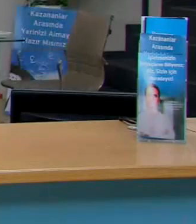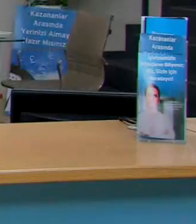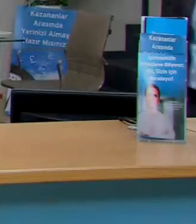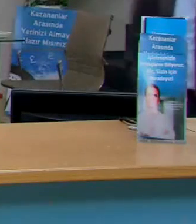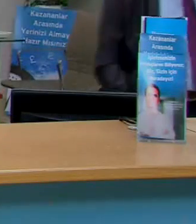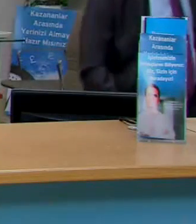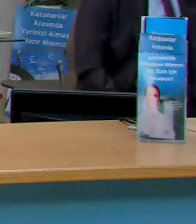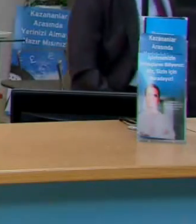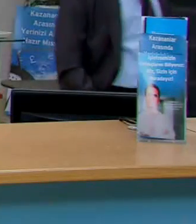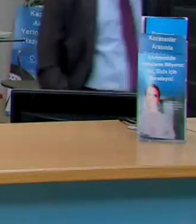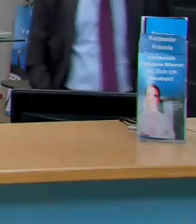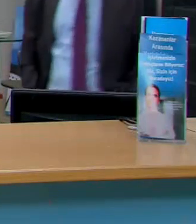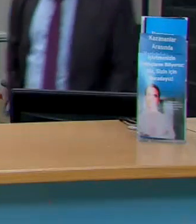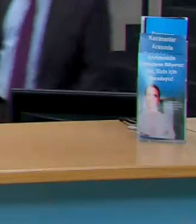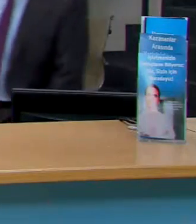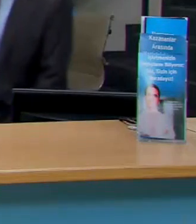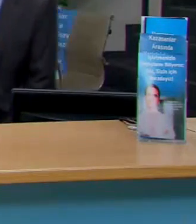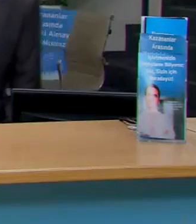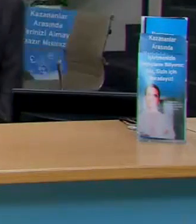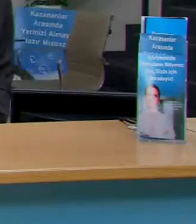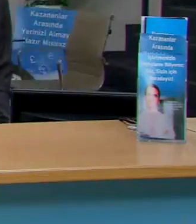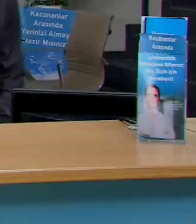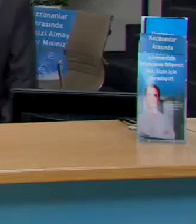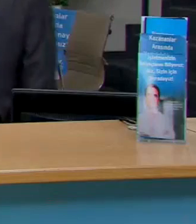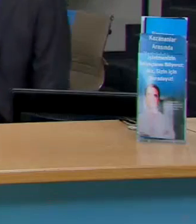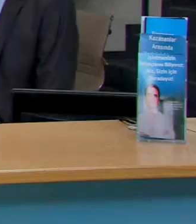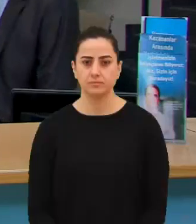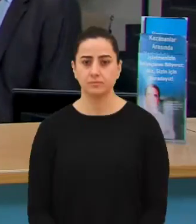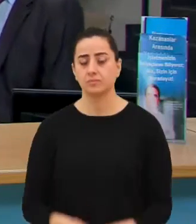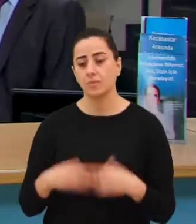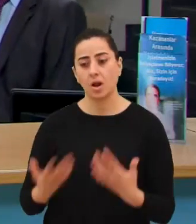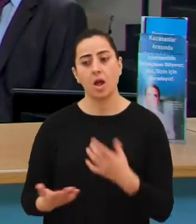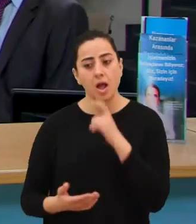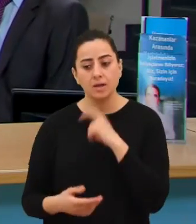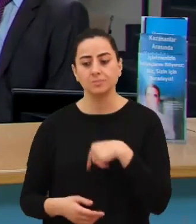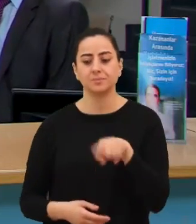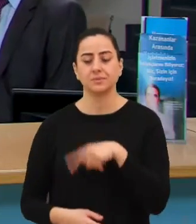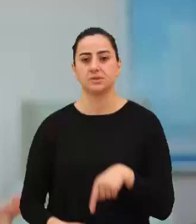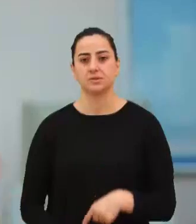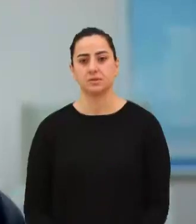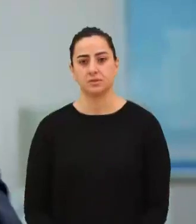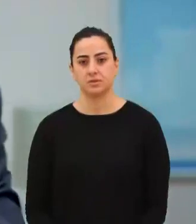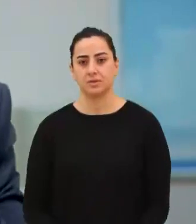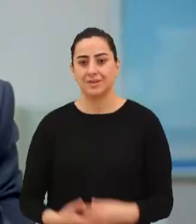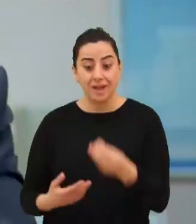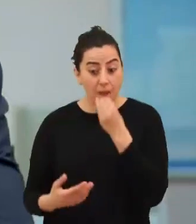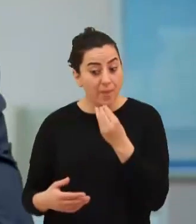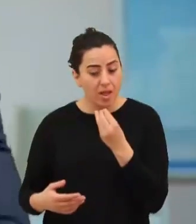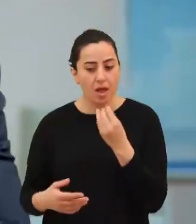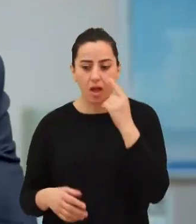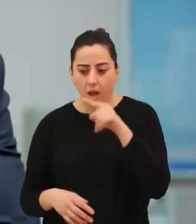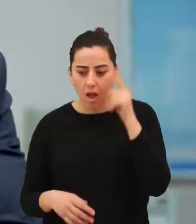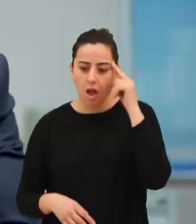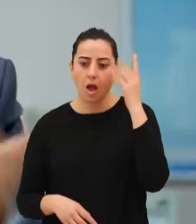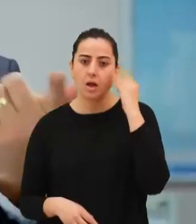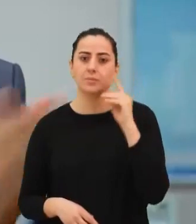Nurhan Erdem ve Tuğba bankoya geri döndüler. Ama hata bizde arkadaşlar. Hayır, yemek deyince